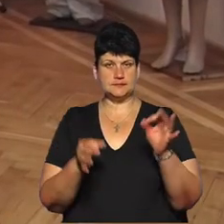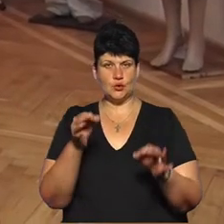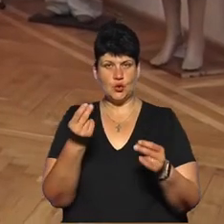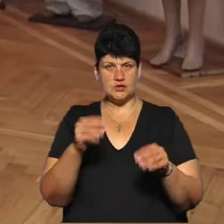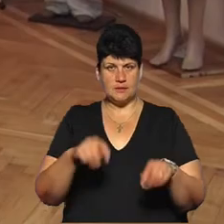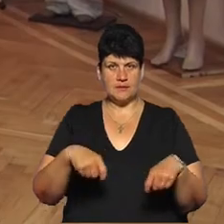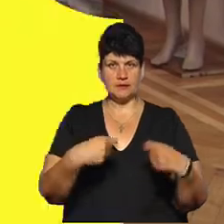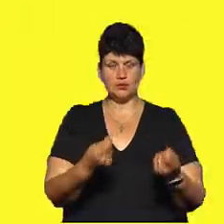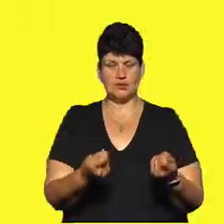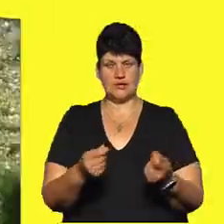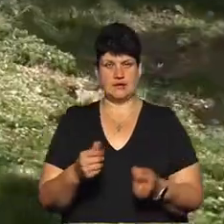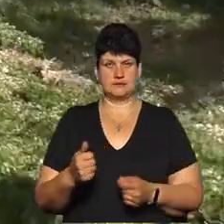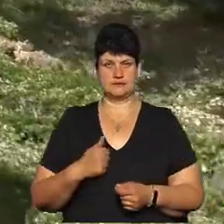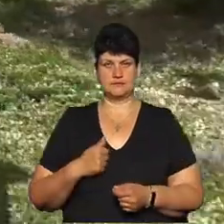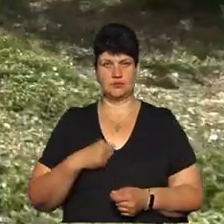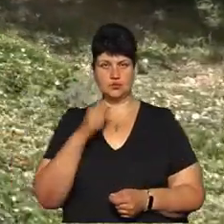України.